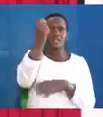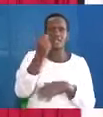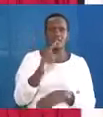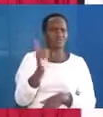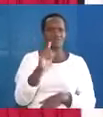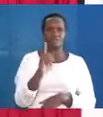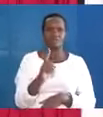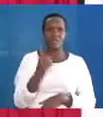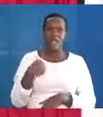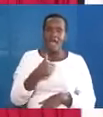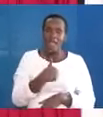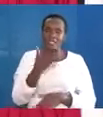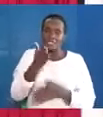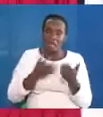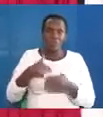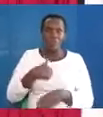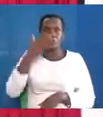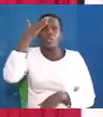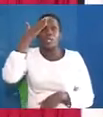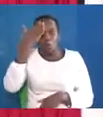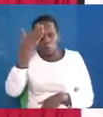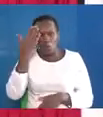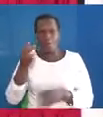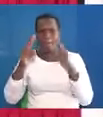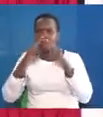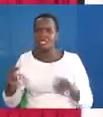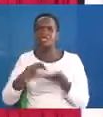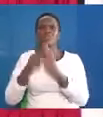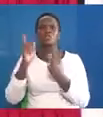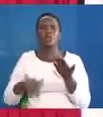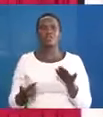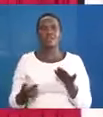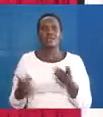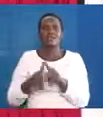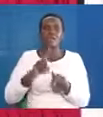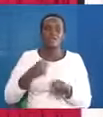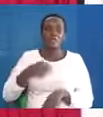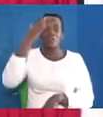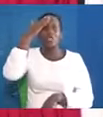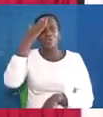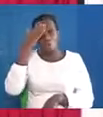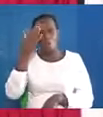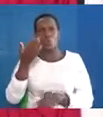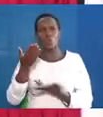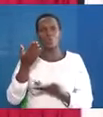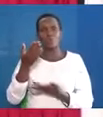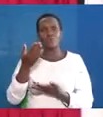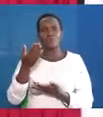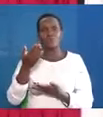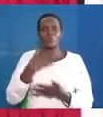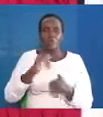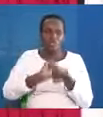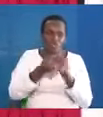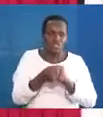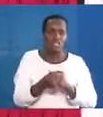Sisi wengine wetu tunajua maana ya amani. Na sisi tunataka kurekebisha zile shida, na turekebishe